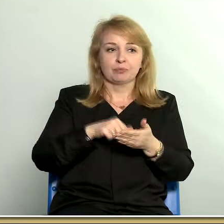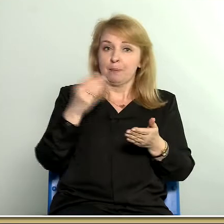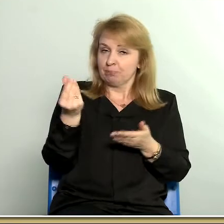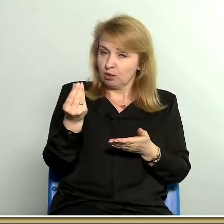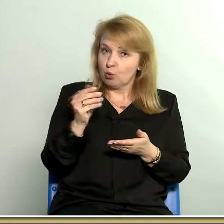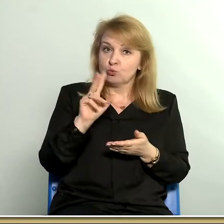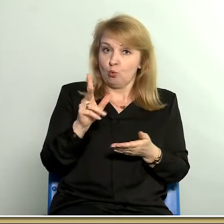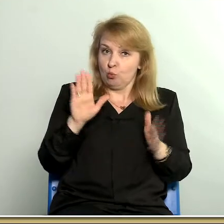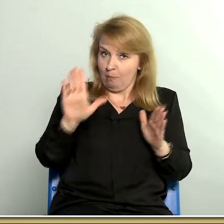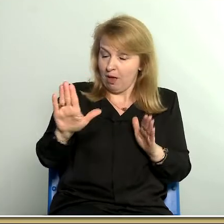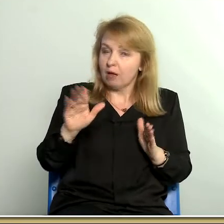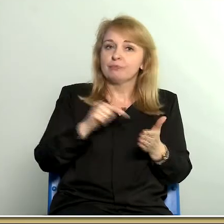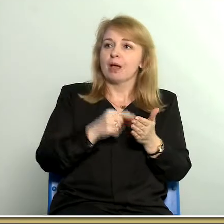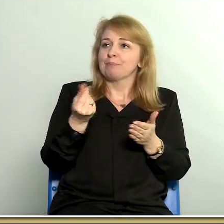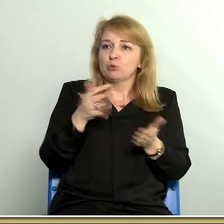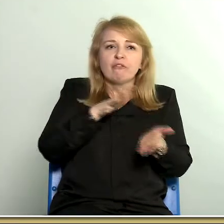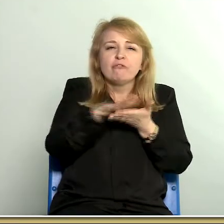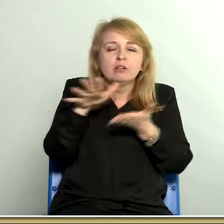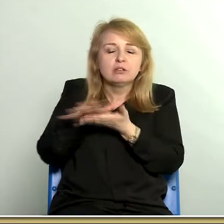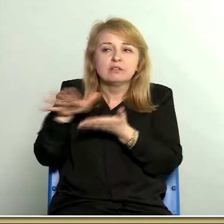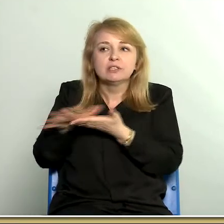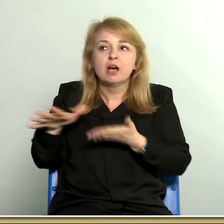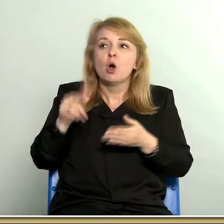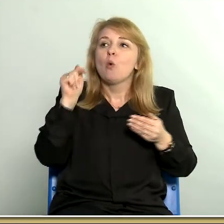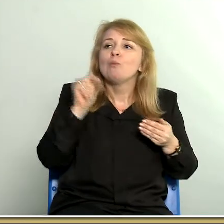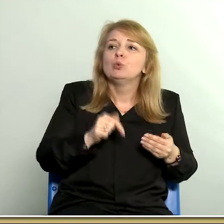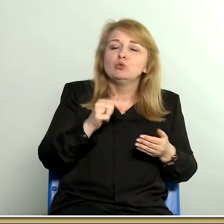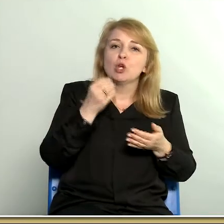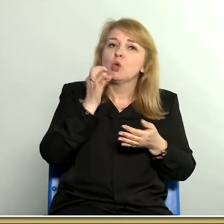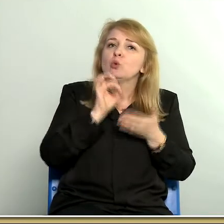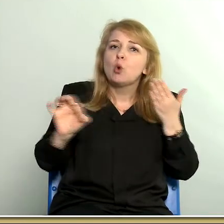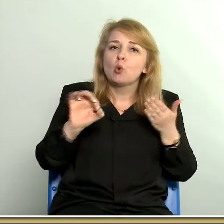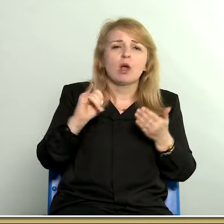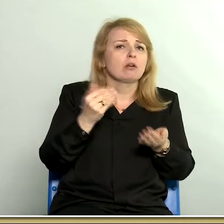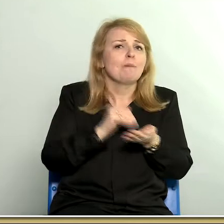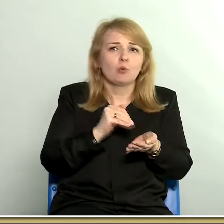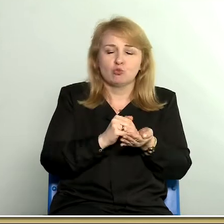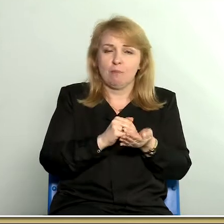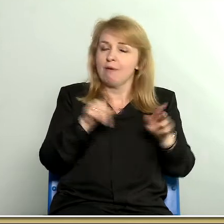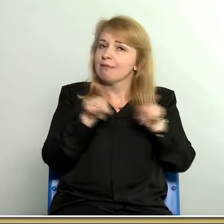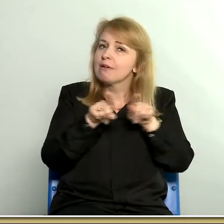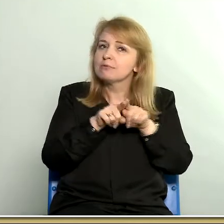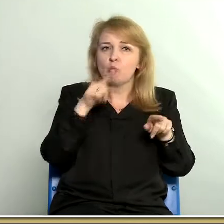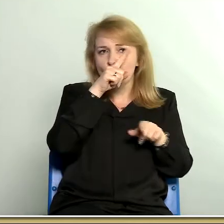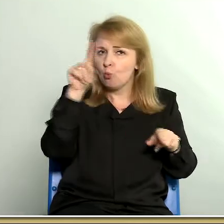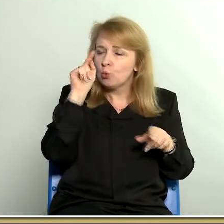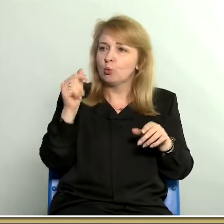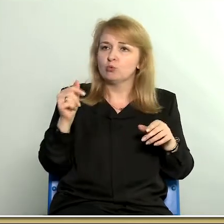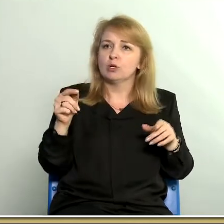i wydać te środki efektywnie i tak, żebyście państwo byli także zadowoleni. Bo nie ukrywam, że